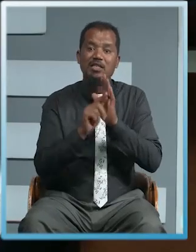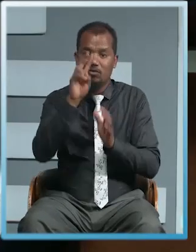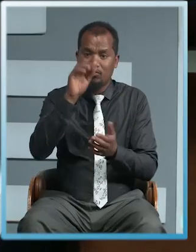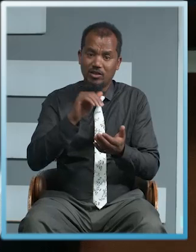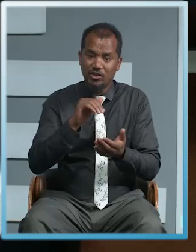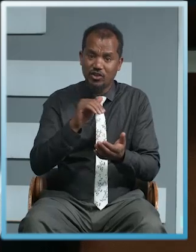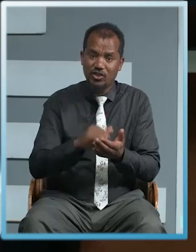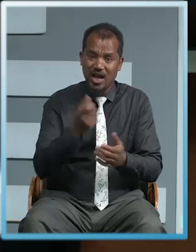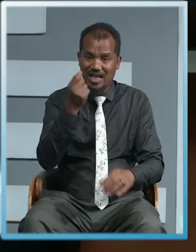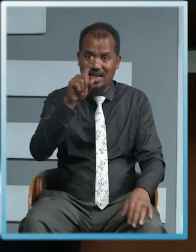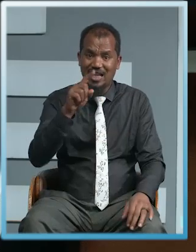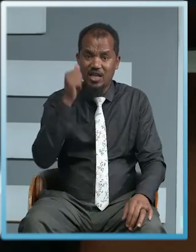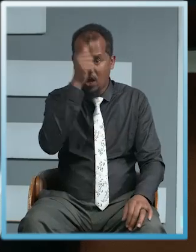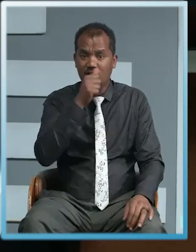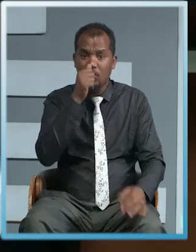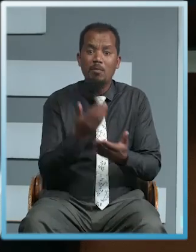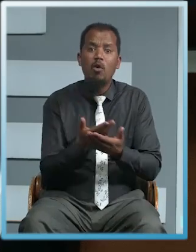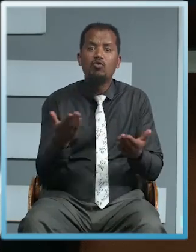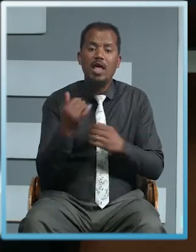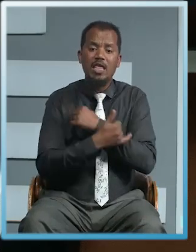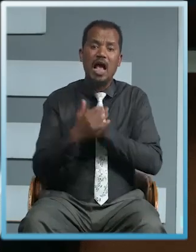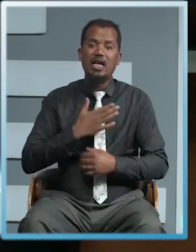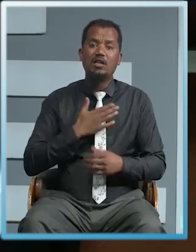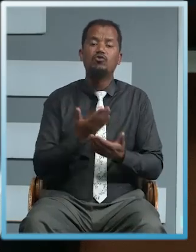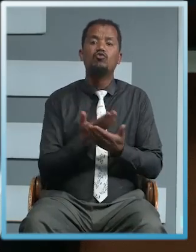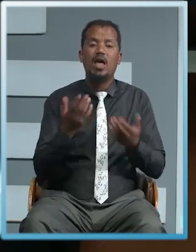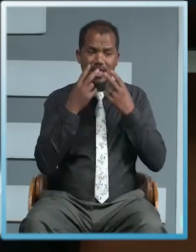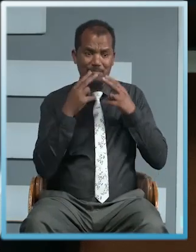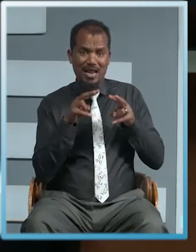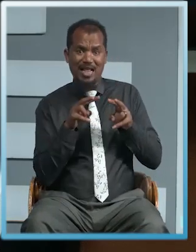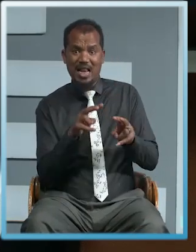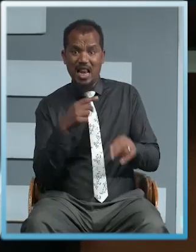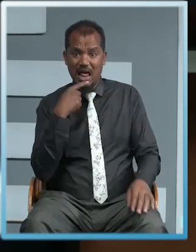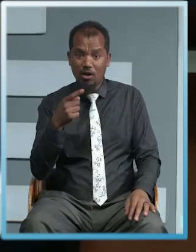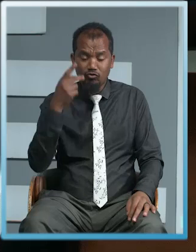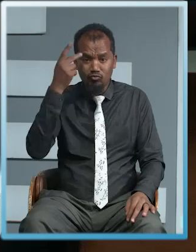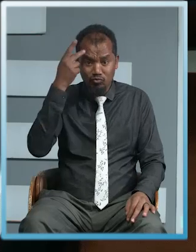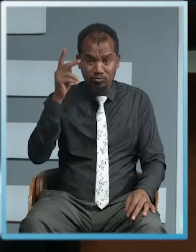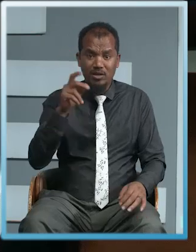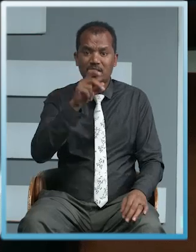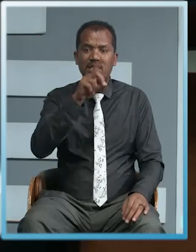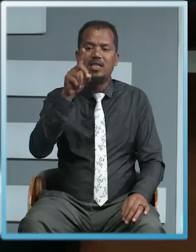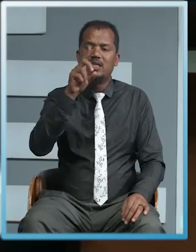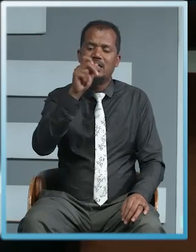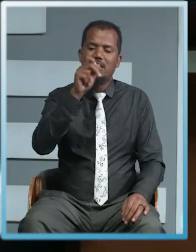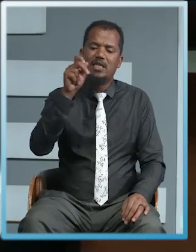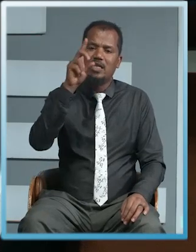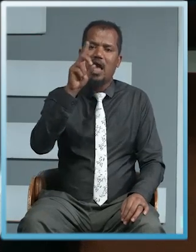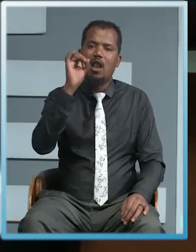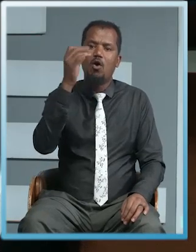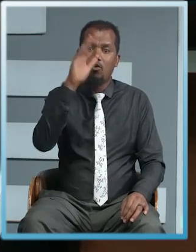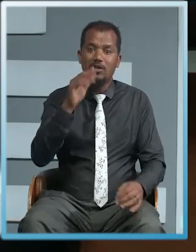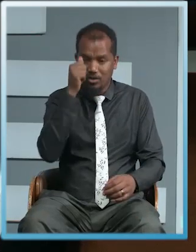ወር 2011 ላይ የኢትዮጵያ ጉዳይ የሀገራችን ጉዳይ ይመለከተናል ያላችሁ ምሁራን ዲያሎግ ኢትዮጵያ የተሰኘ